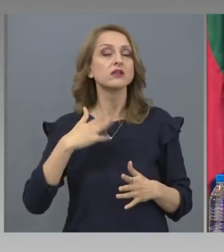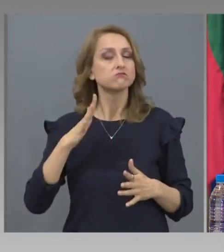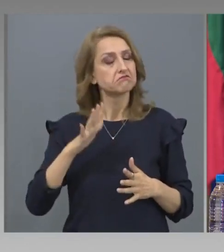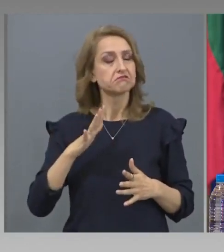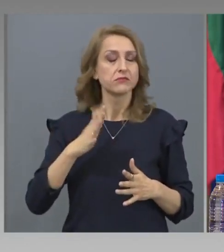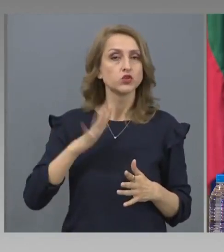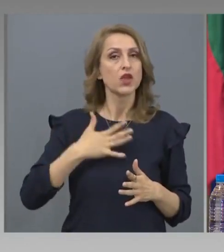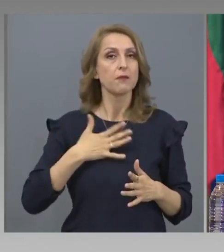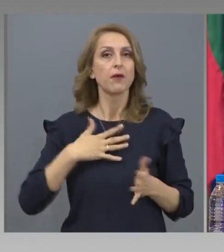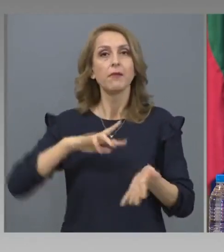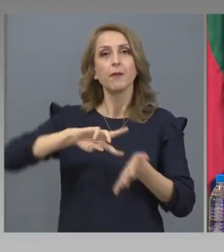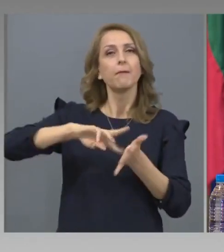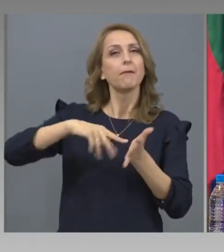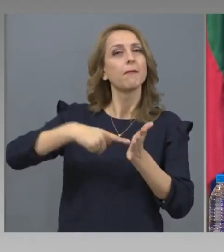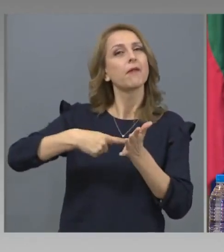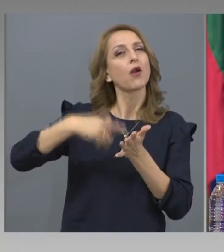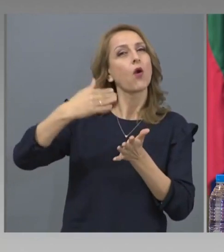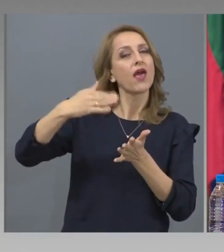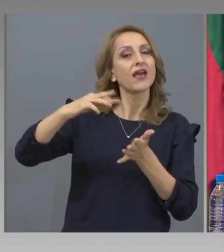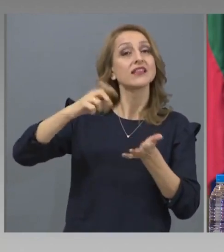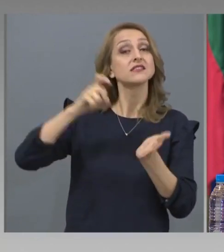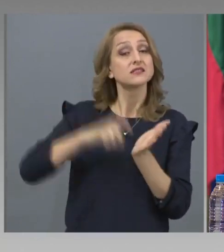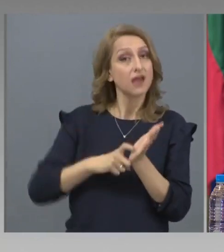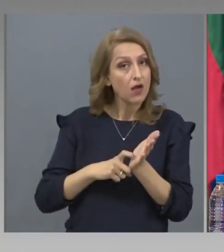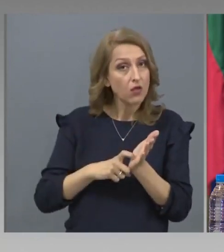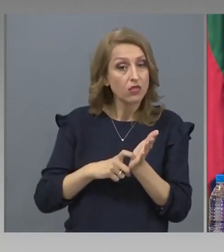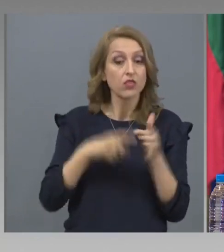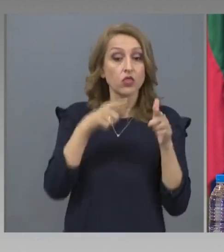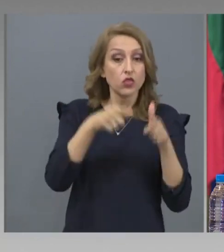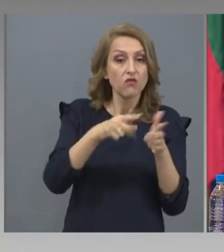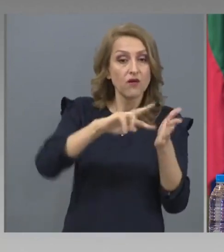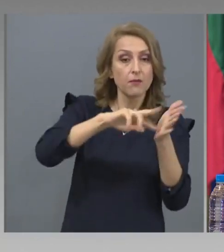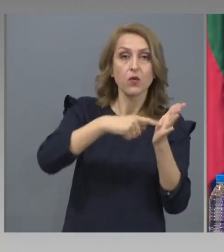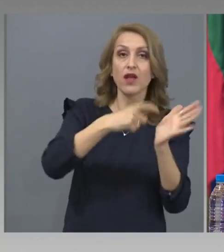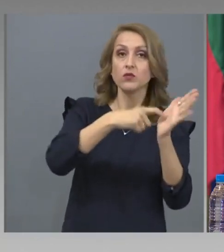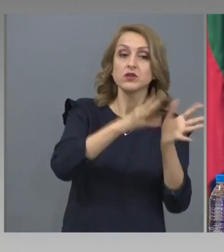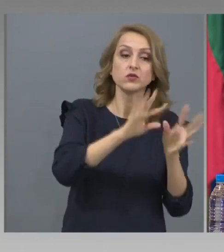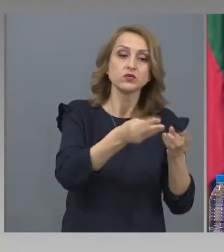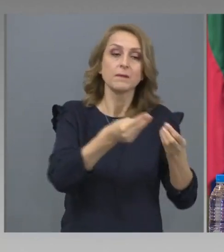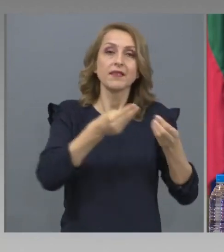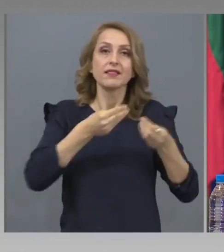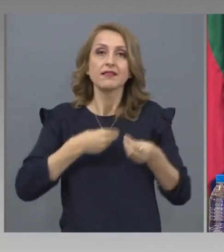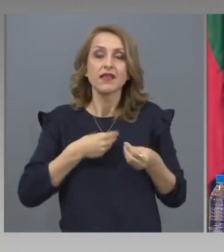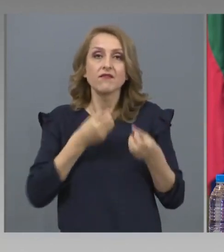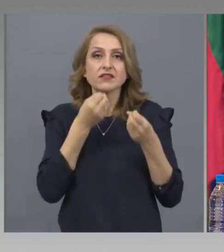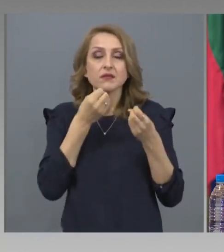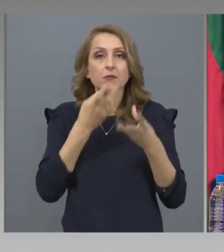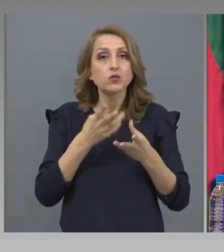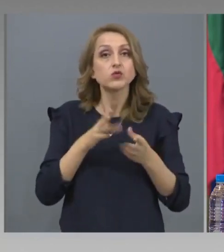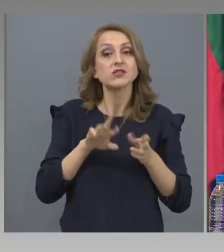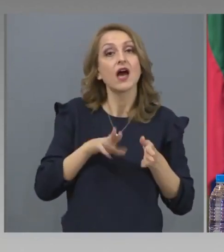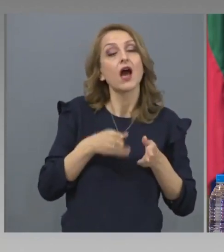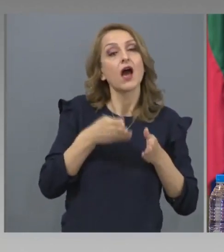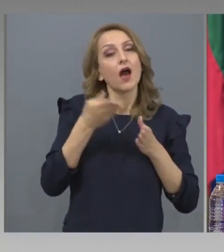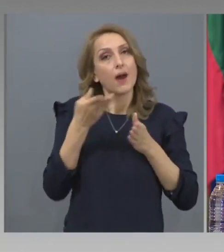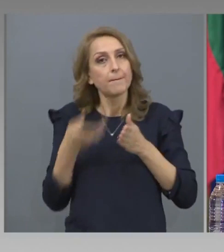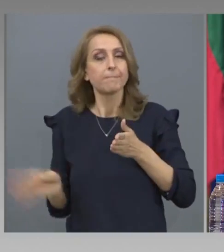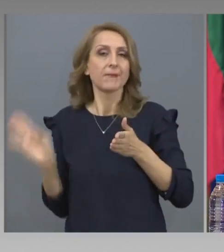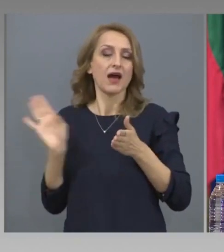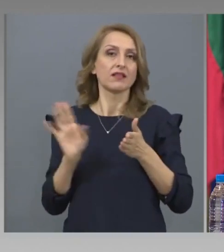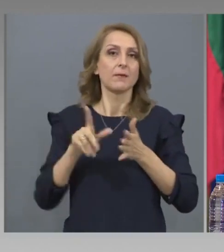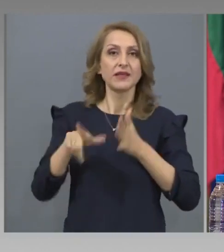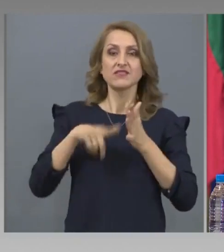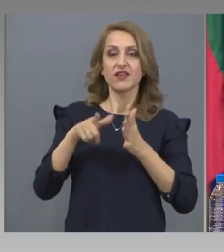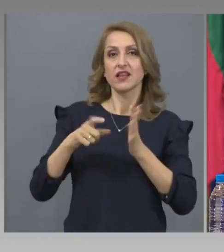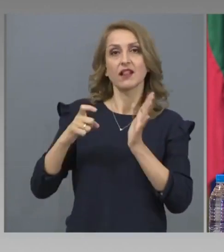който да ни послужи да отмениме извънредното положение. Той да има действието в един